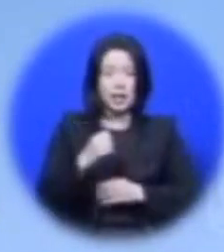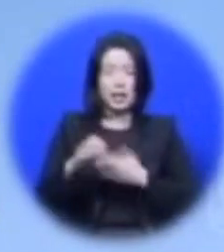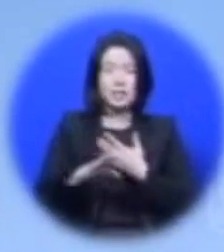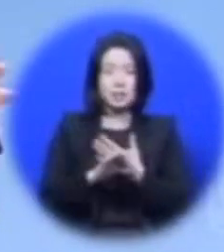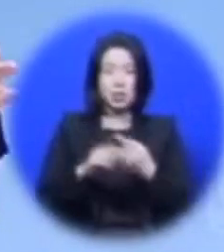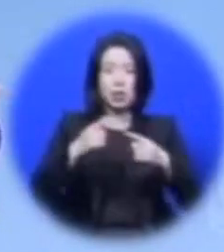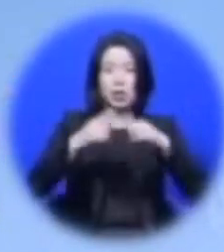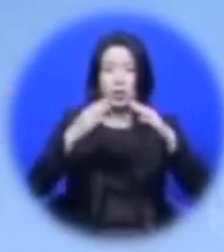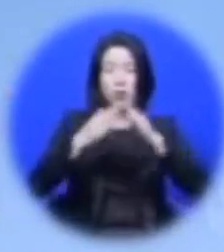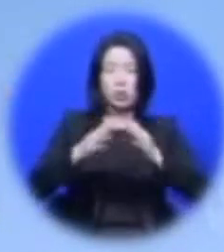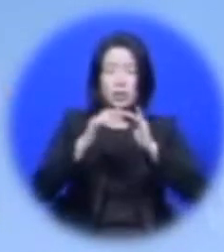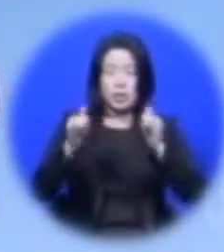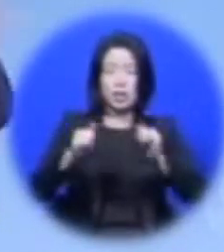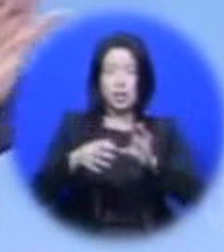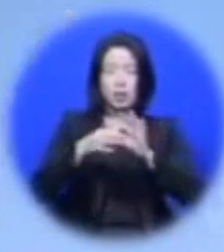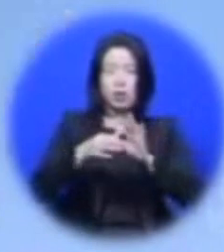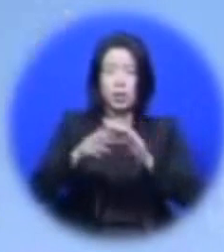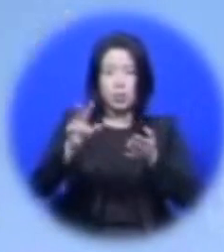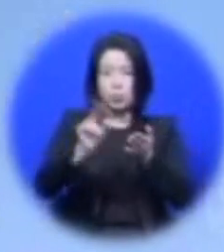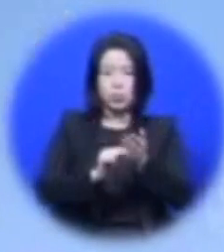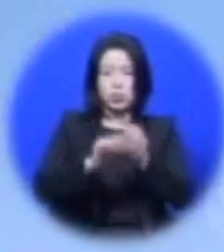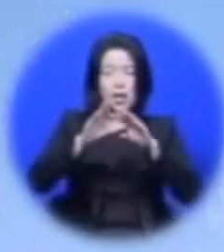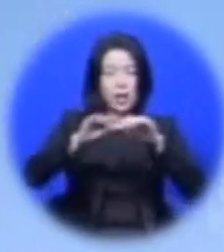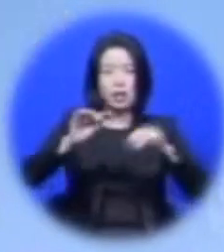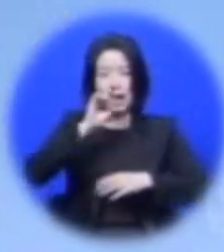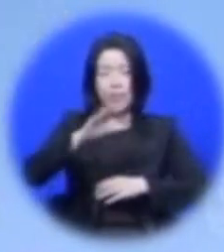관계 문제 해결 안 될 게 없습니다.